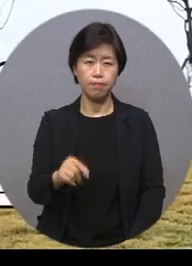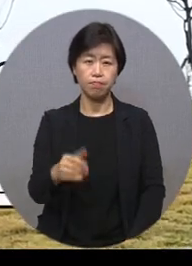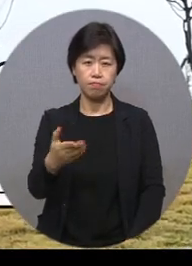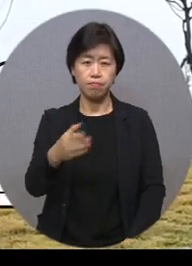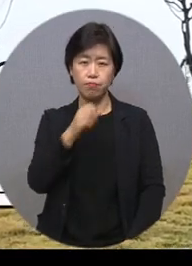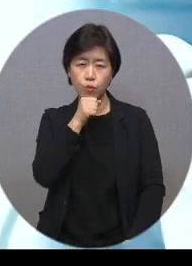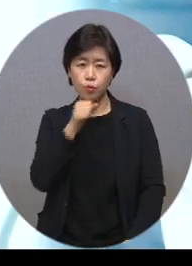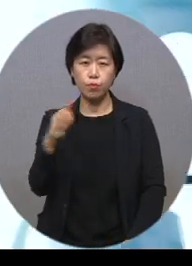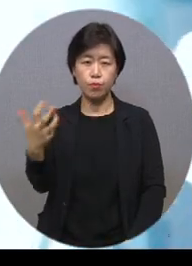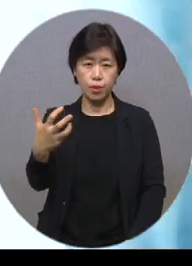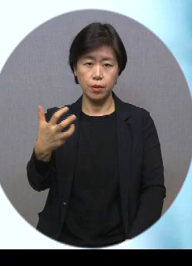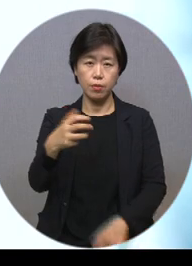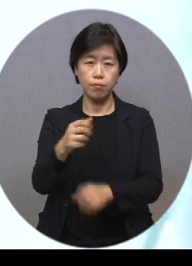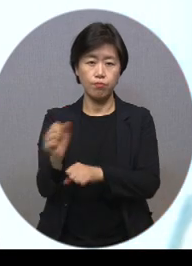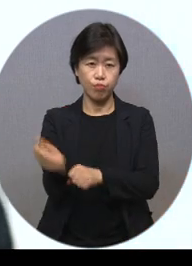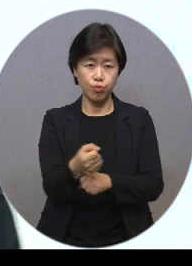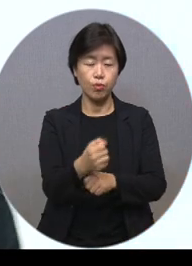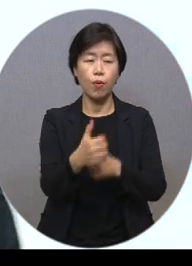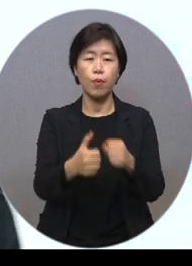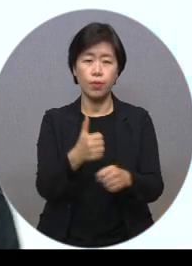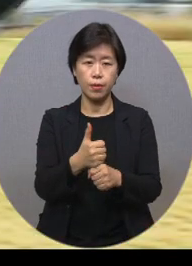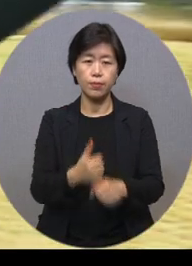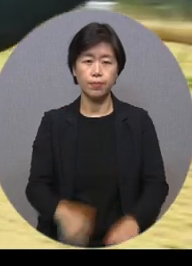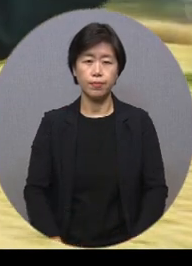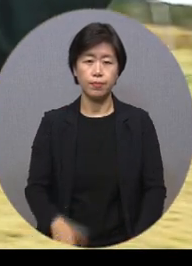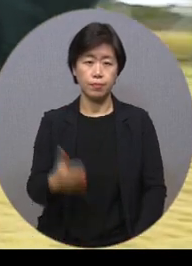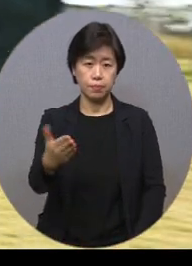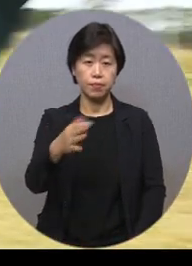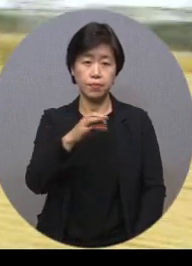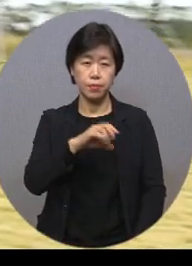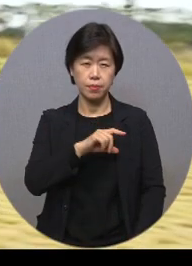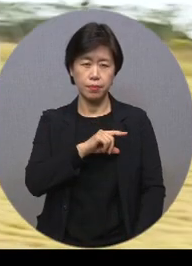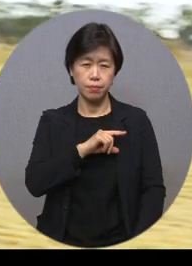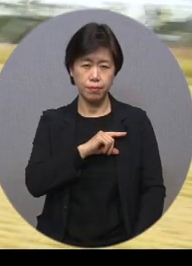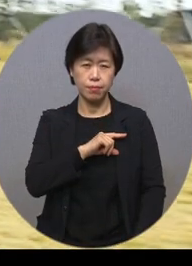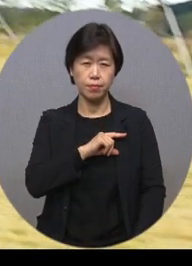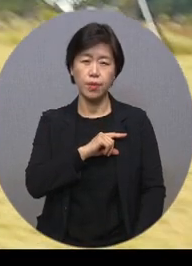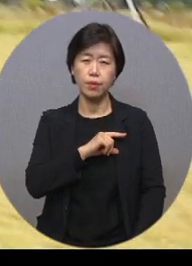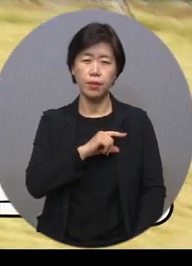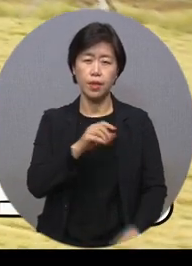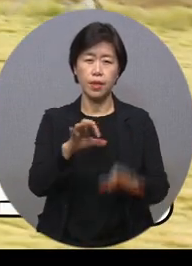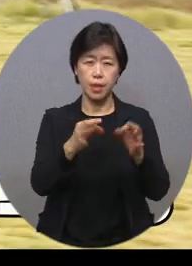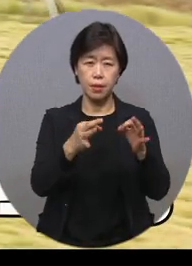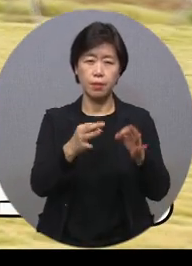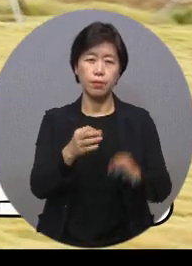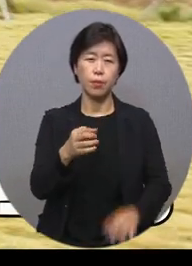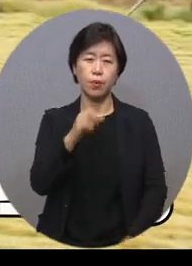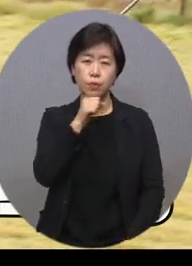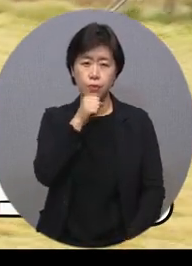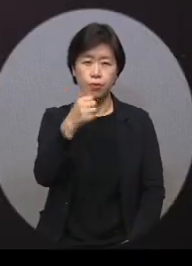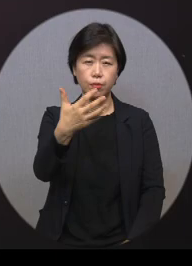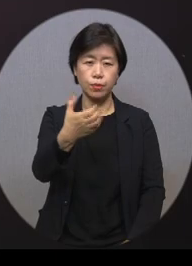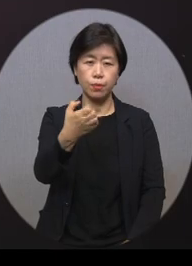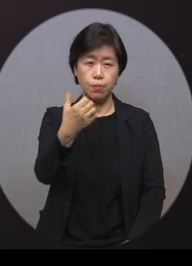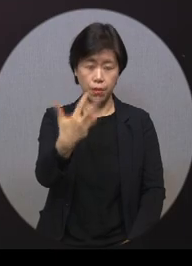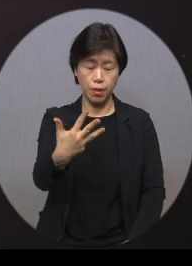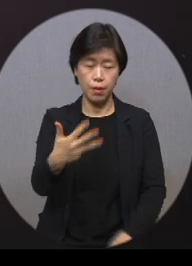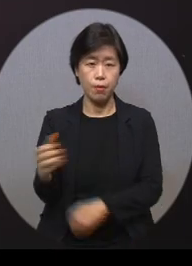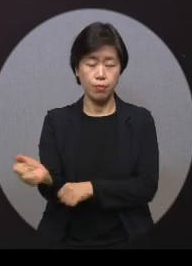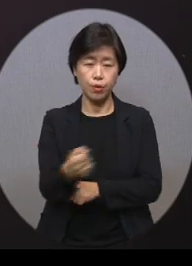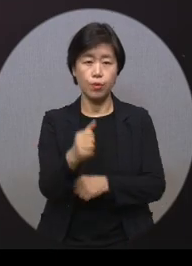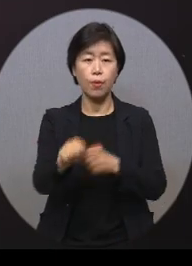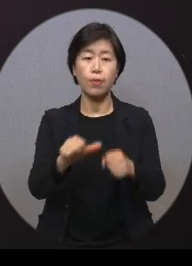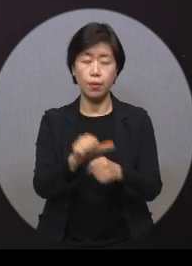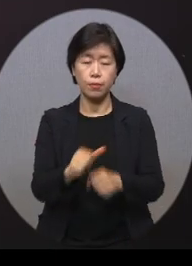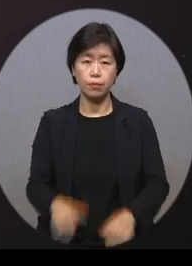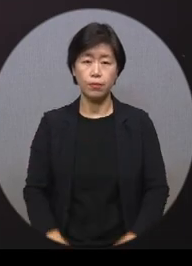구력 5년 02번 김서연 골프 평균 스코어 98 구력 5년 지금 이